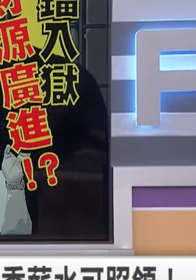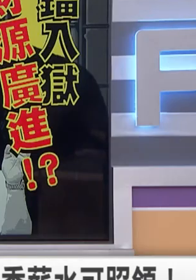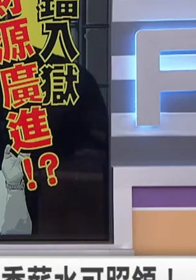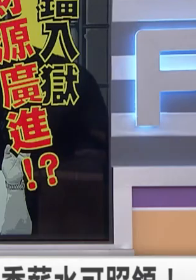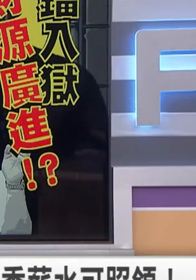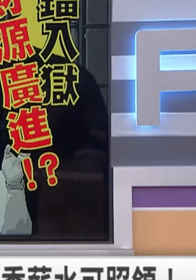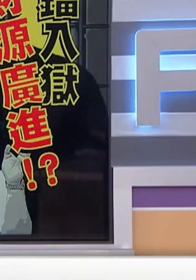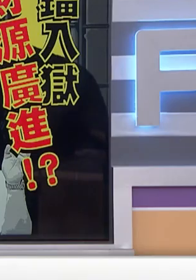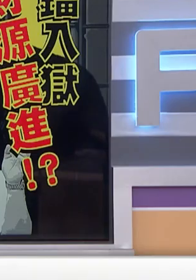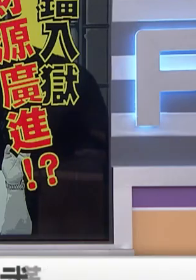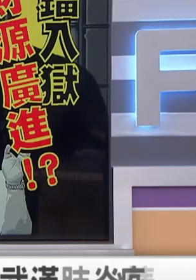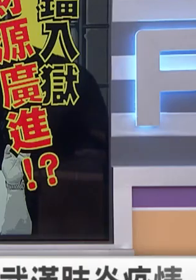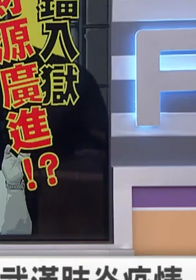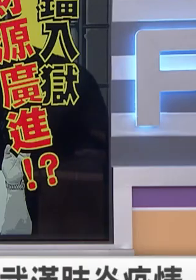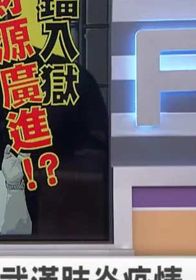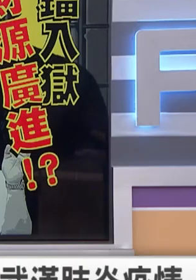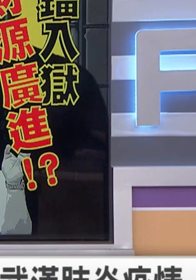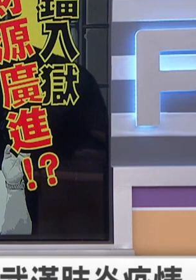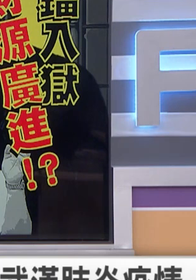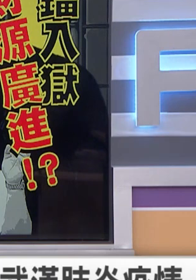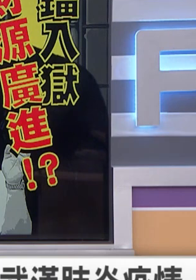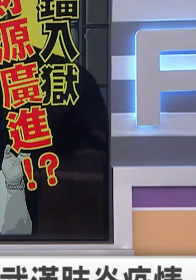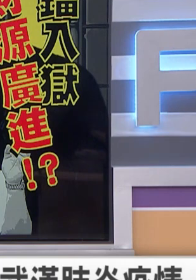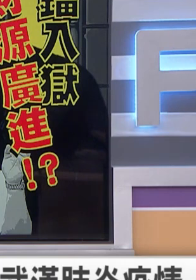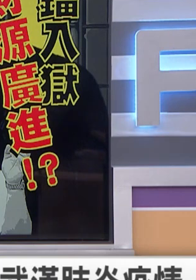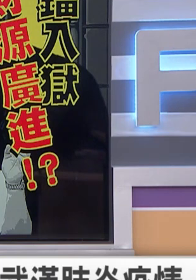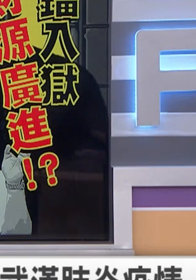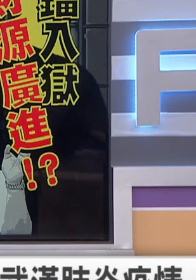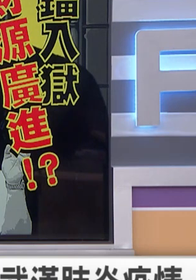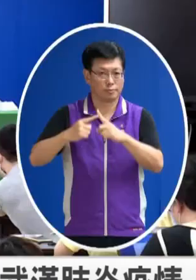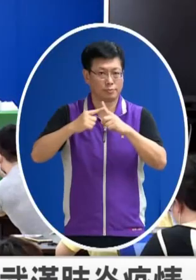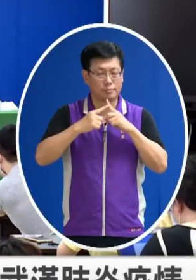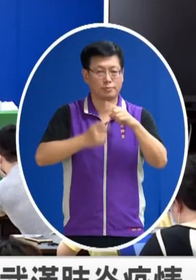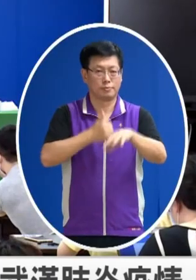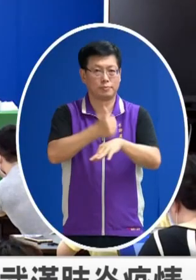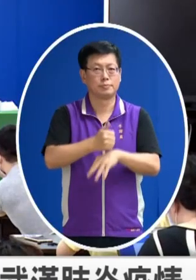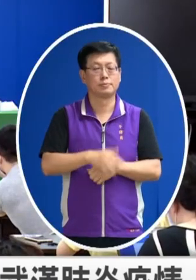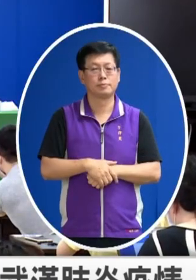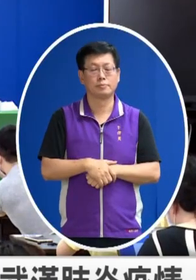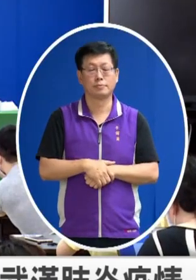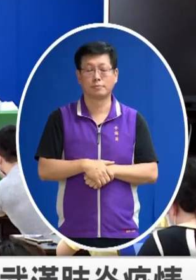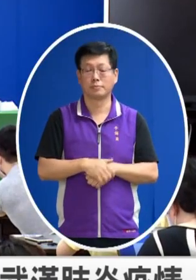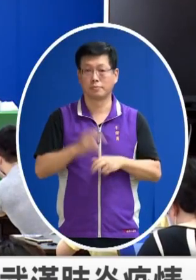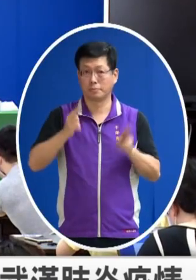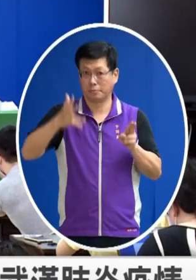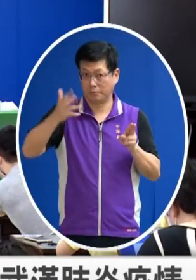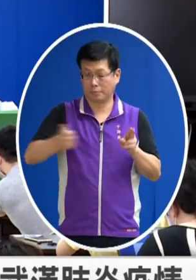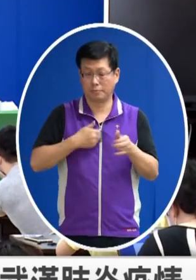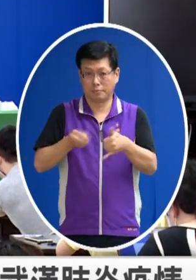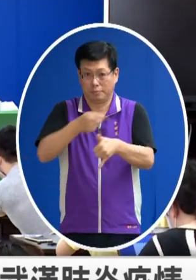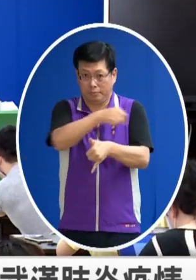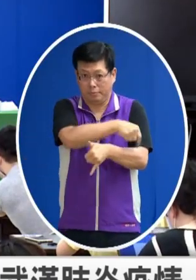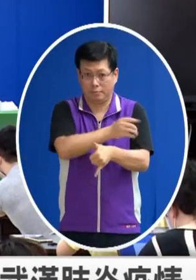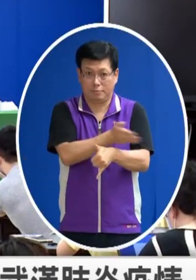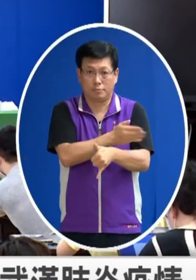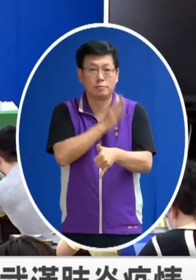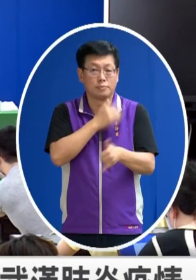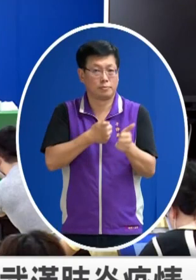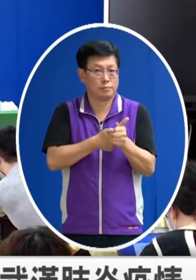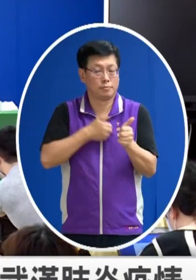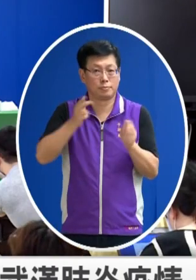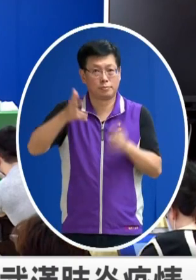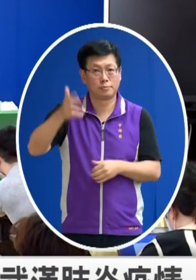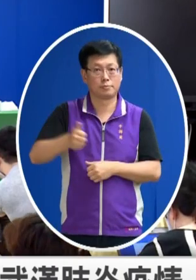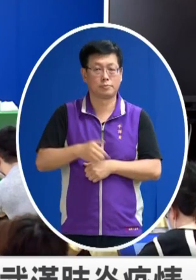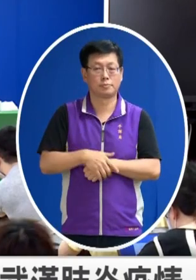看一下指挥中心最新召开的记者会。 主持好，那指挥官的左侧是我们的副指挥